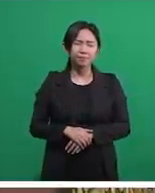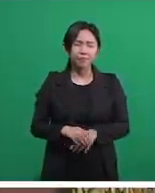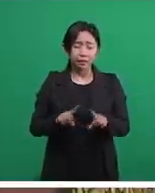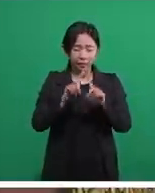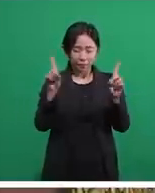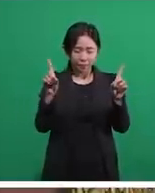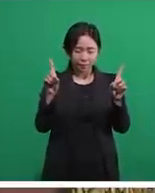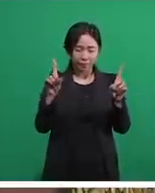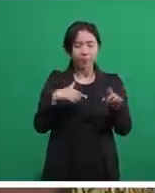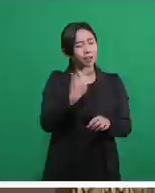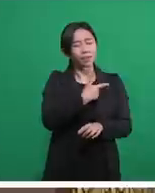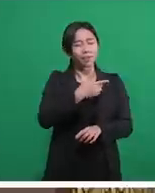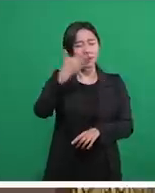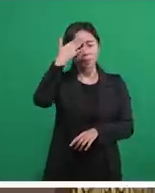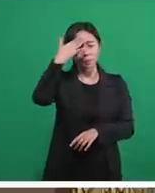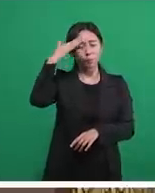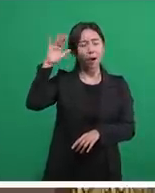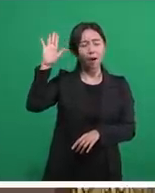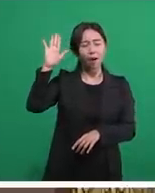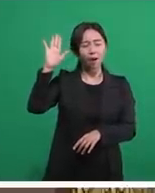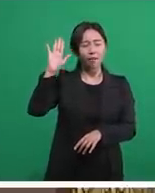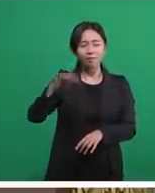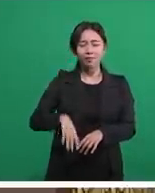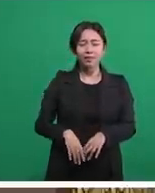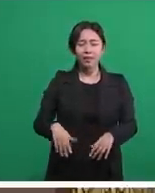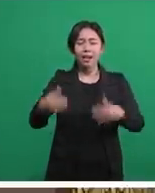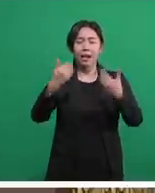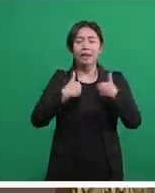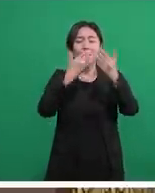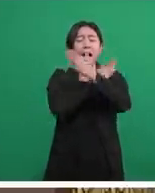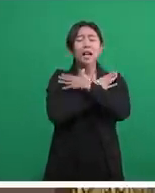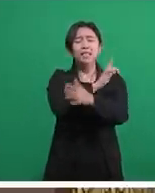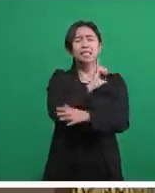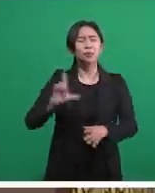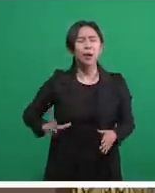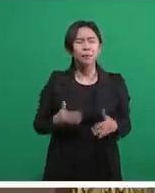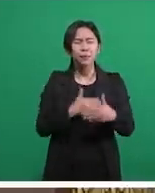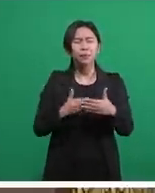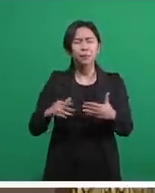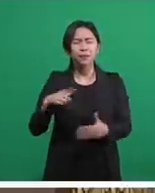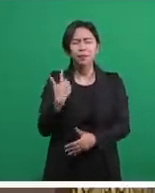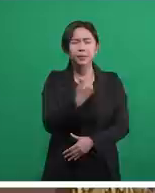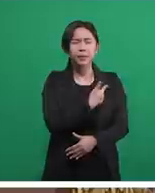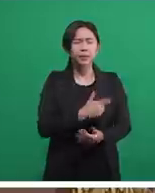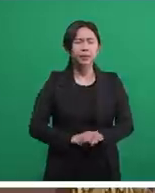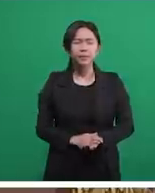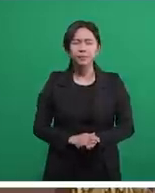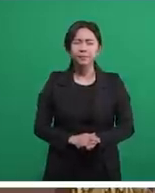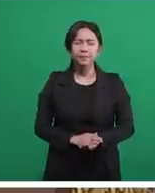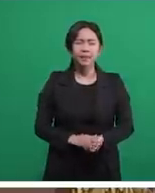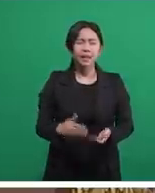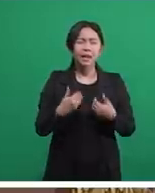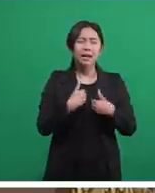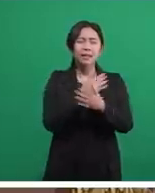Namun kami lupa bahwa di balik semua itu ada kasih-Mu yang selalu menyertai kami.